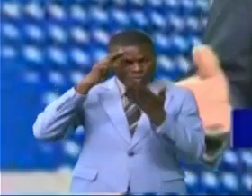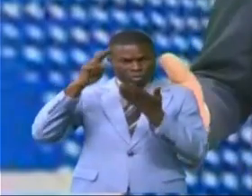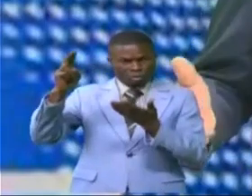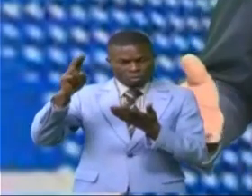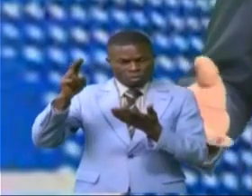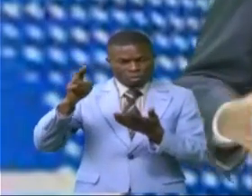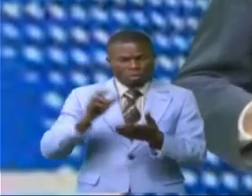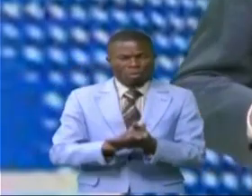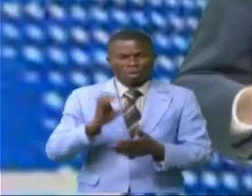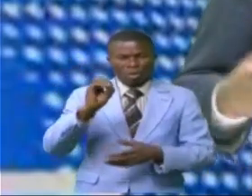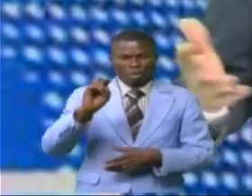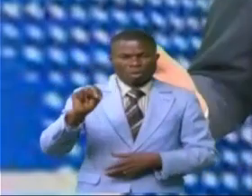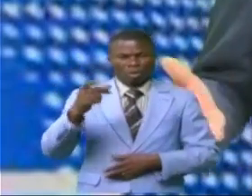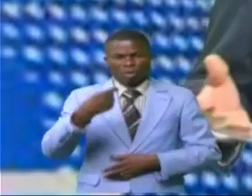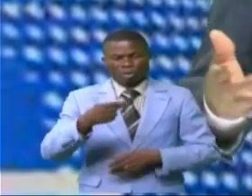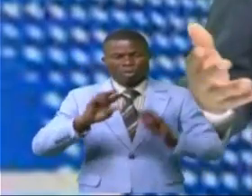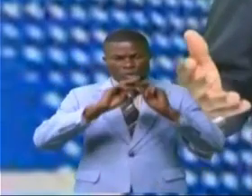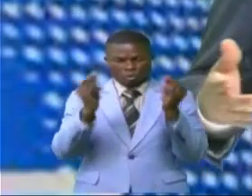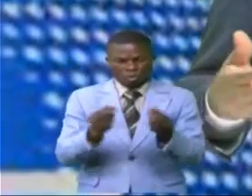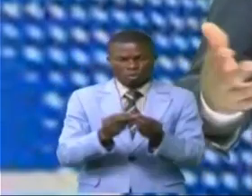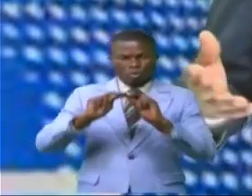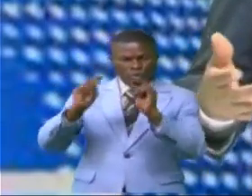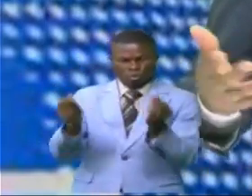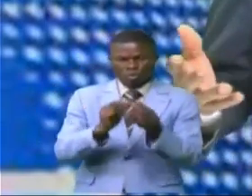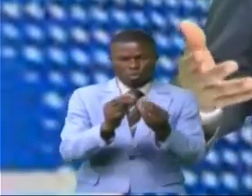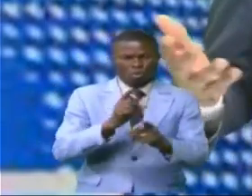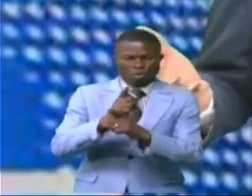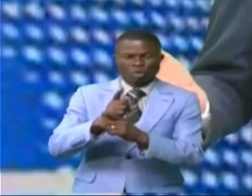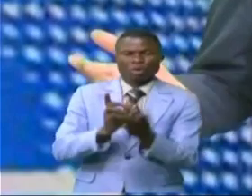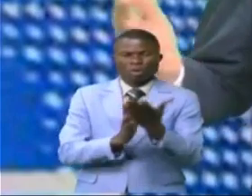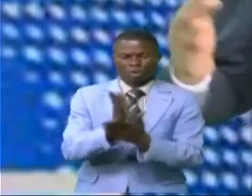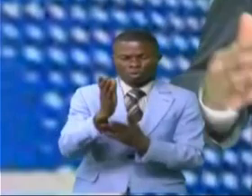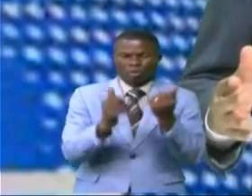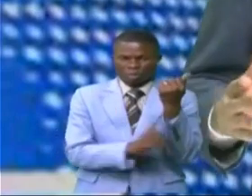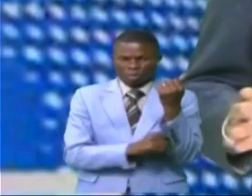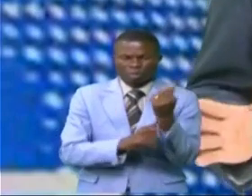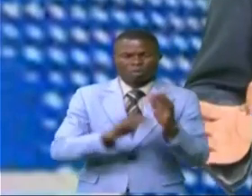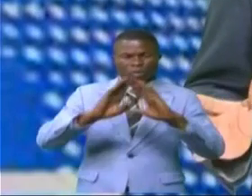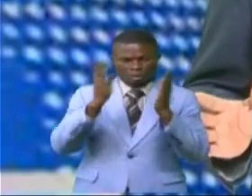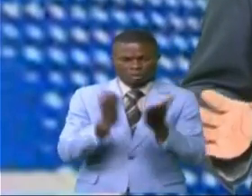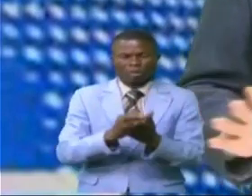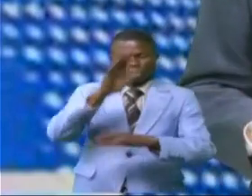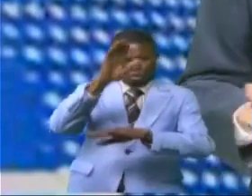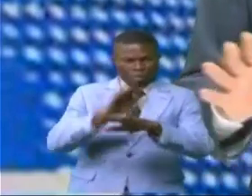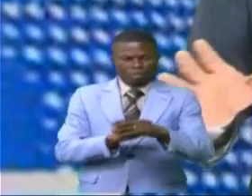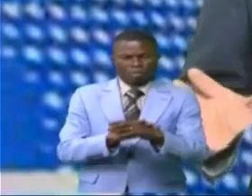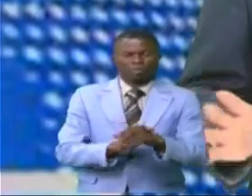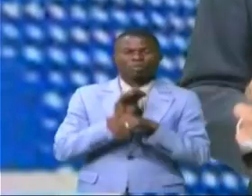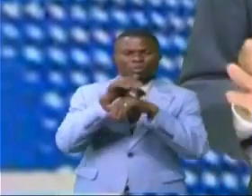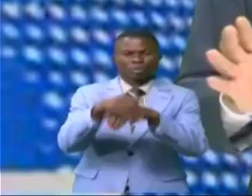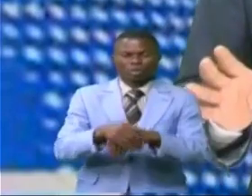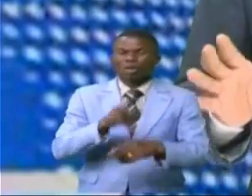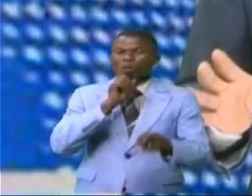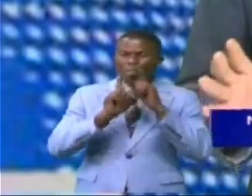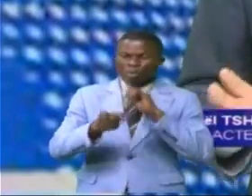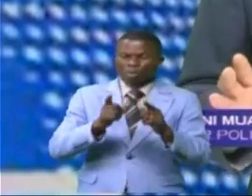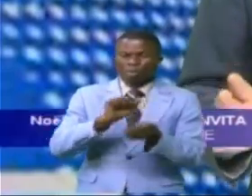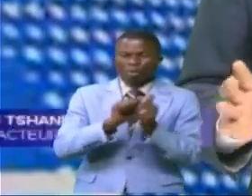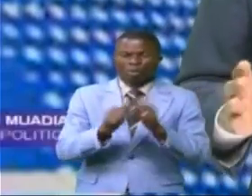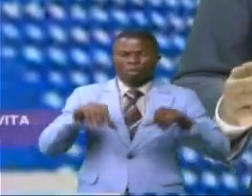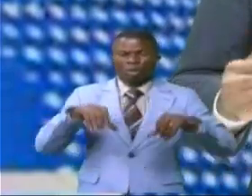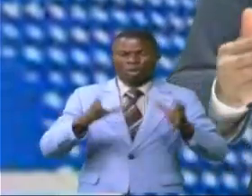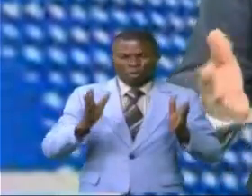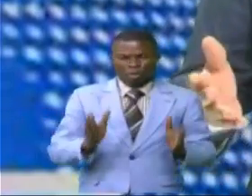les ONG, toutes les organisations de défense des droits de l'homme, tout le monde est invité pour que nous puissions échanger en tant que